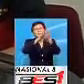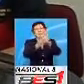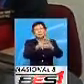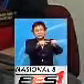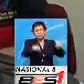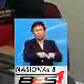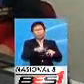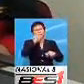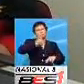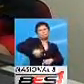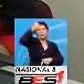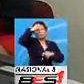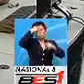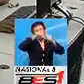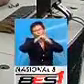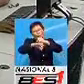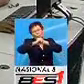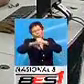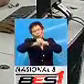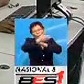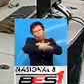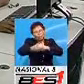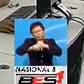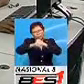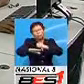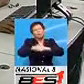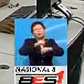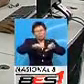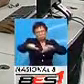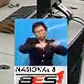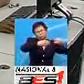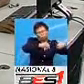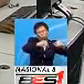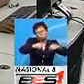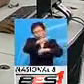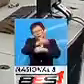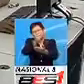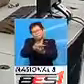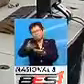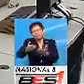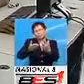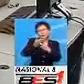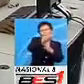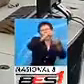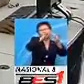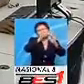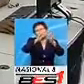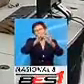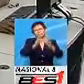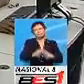platform paling berkesan untuk mempromosikan produk terkini yang mewujudkan aktiviti penjualan dan pembelian melalui